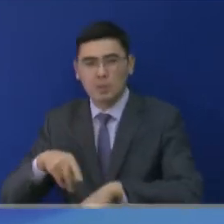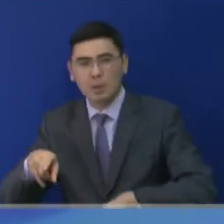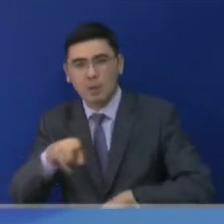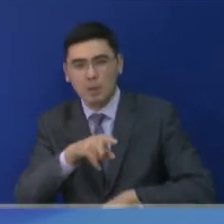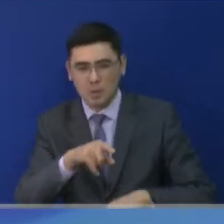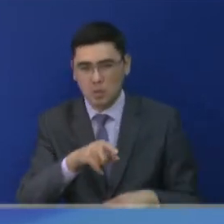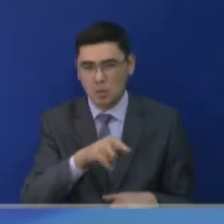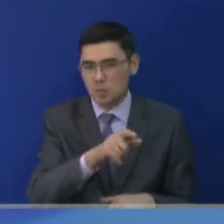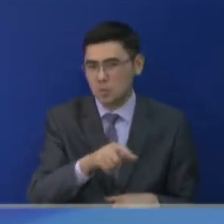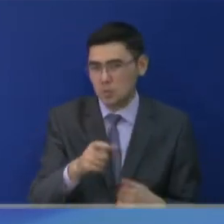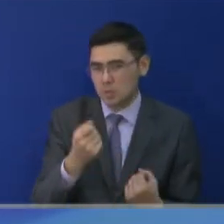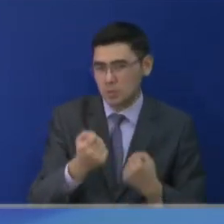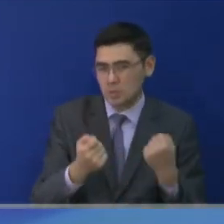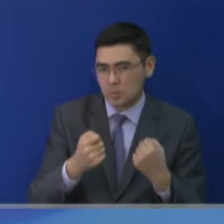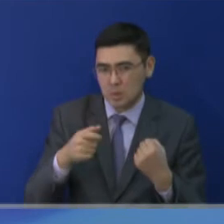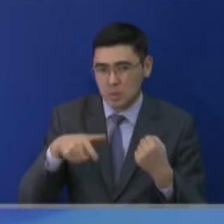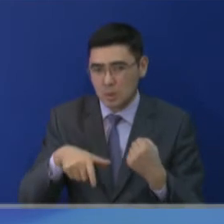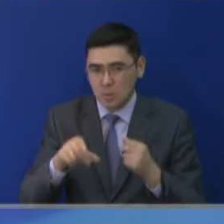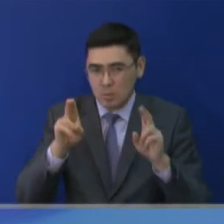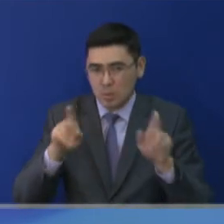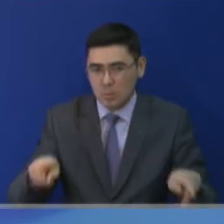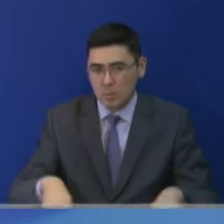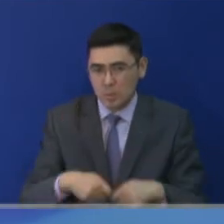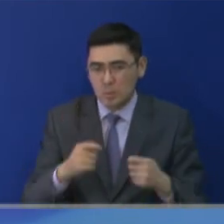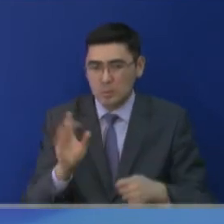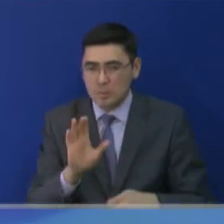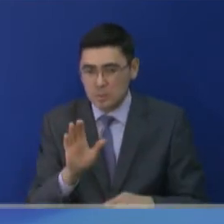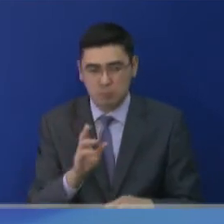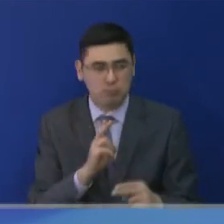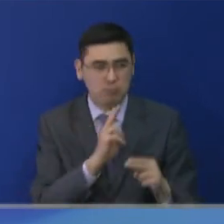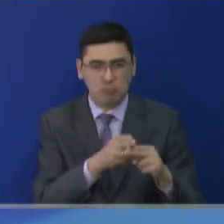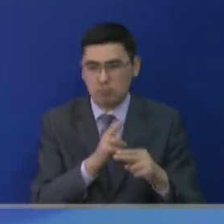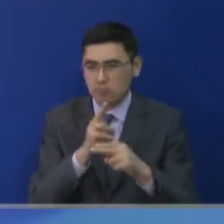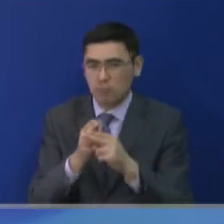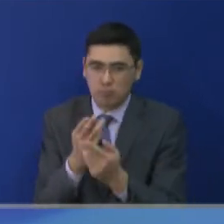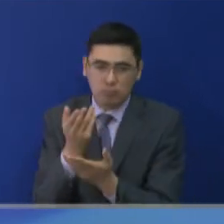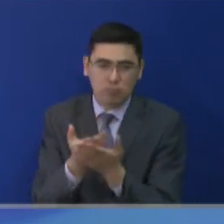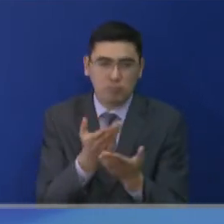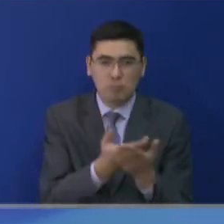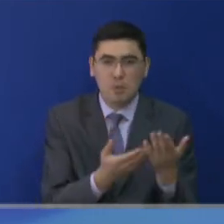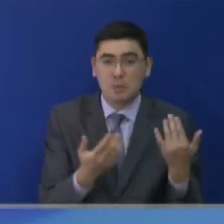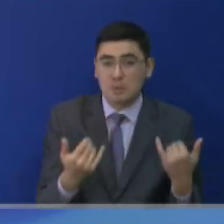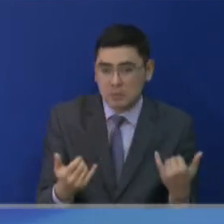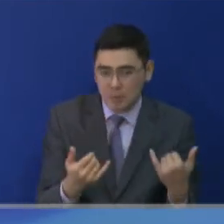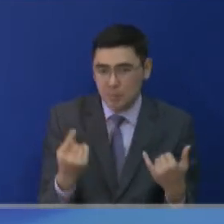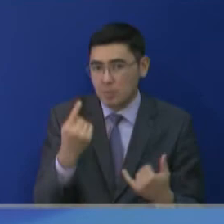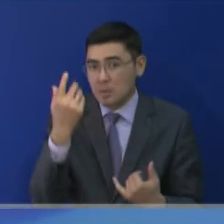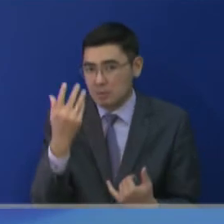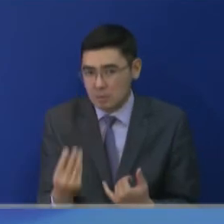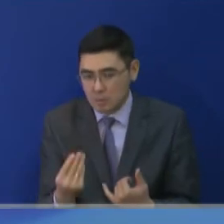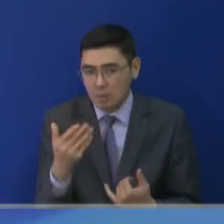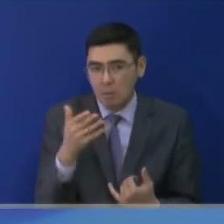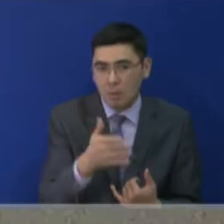қадағалап, заң бұзушылықты болдырмау бойынша түсіндіру жұмыстарын жүргізуде. Шараның алғашқы күні 58 заң бұзушылық